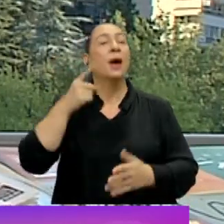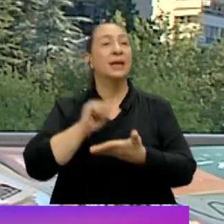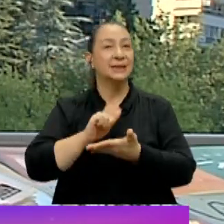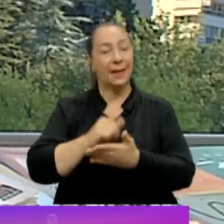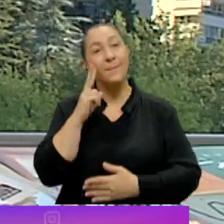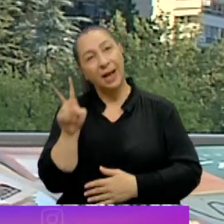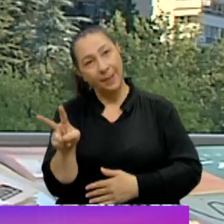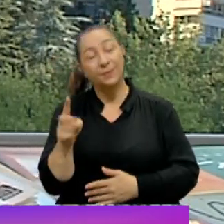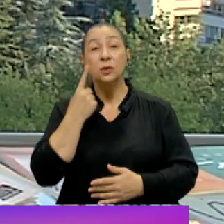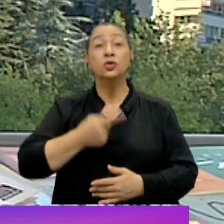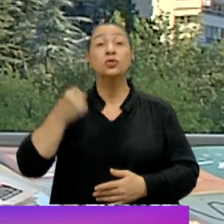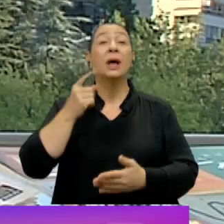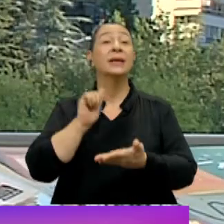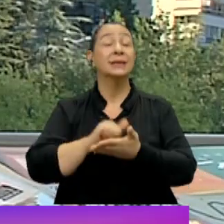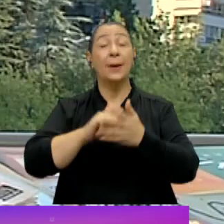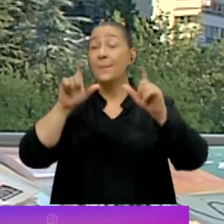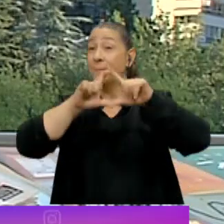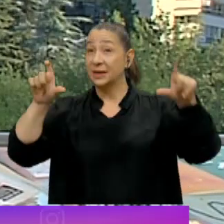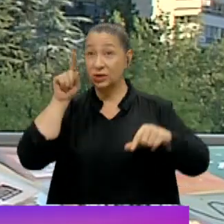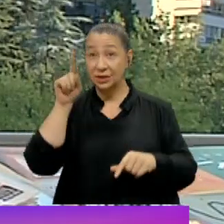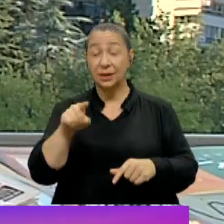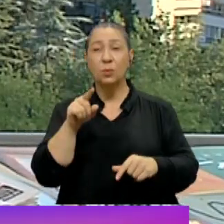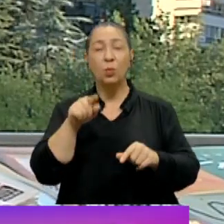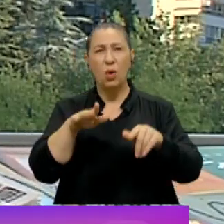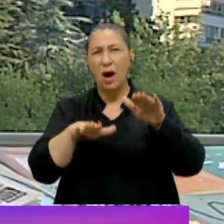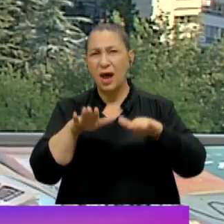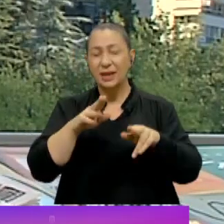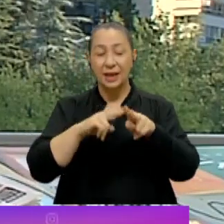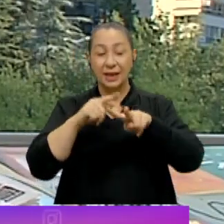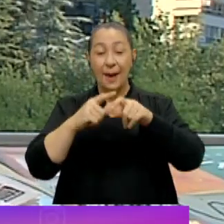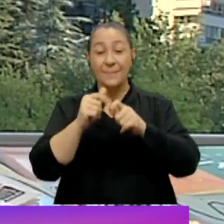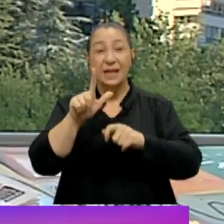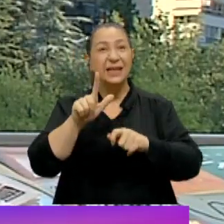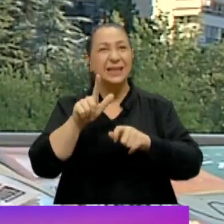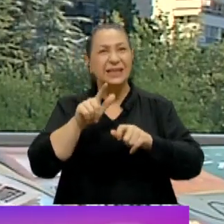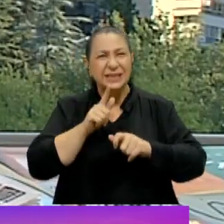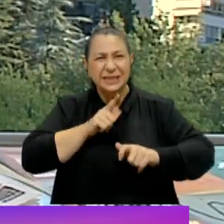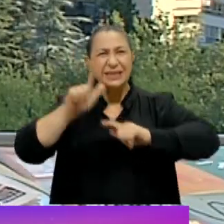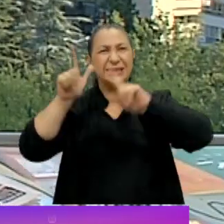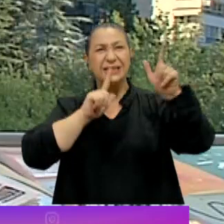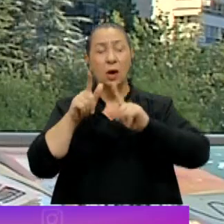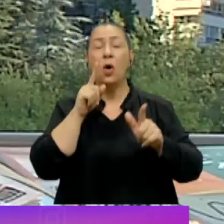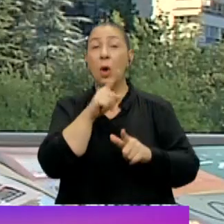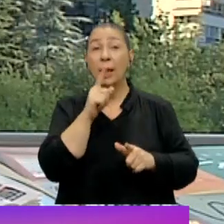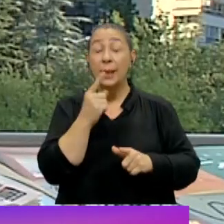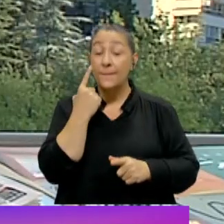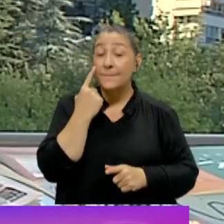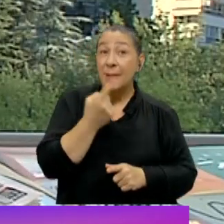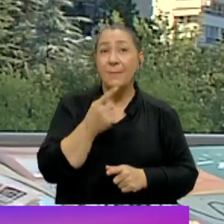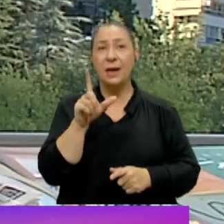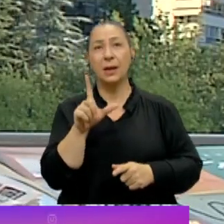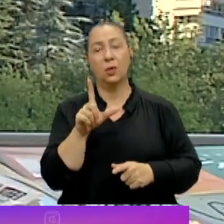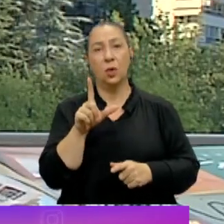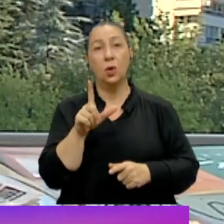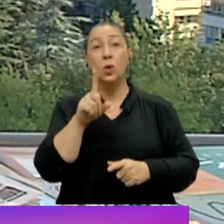bir bakalım. Cumhuriyet Gazetesi'nin manşeti. Bu arada Kabil'den yükselen sesler, ona da bir kulak kabartmak